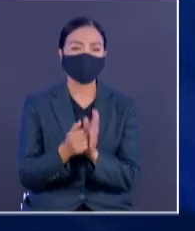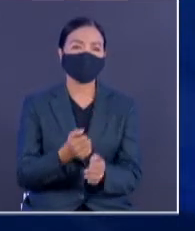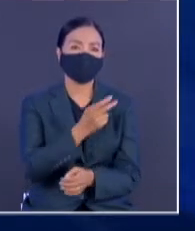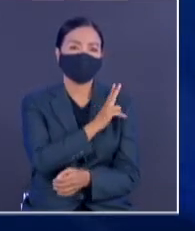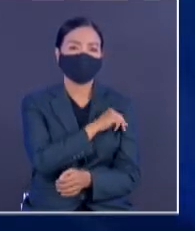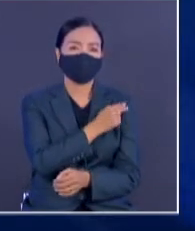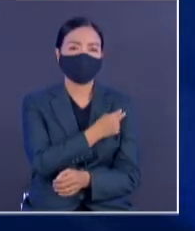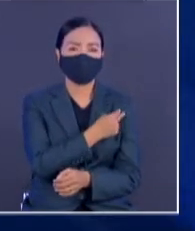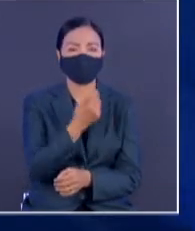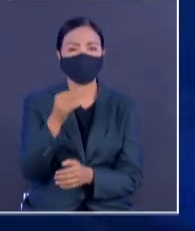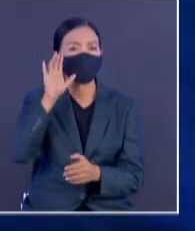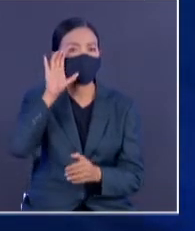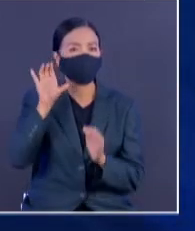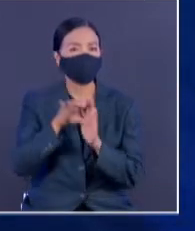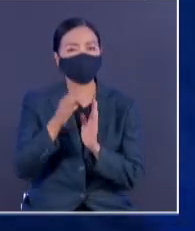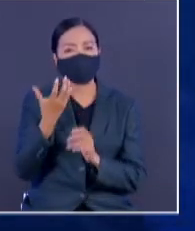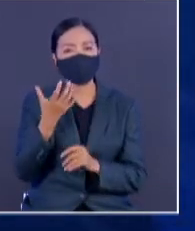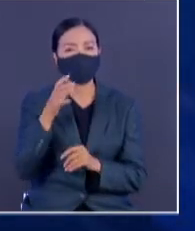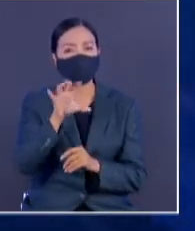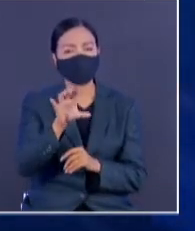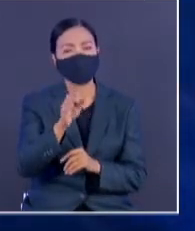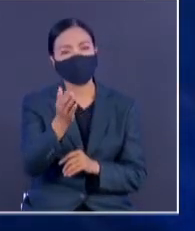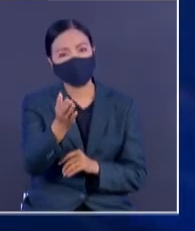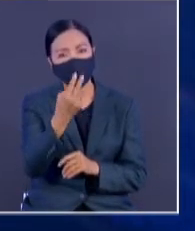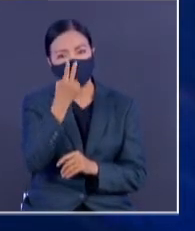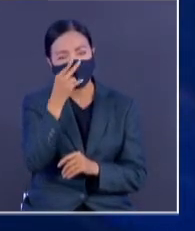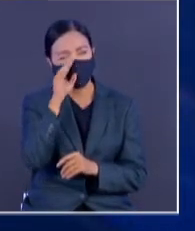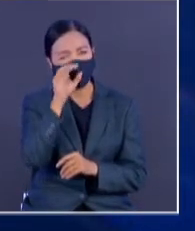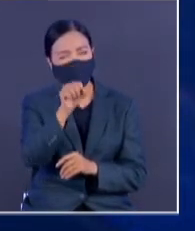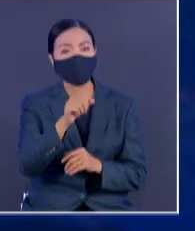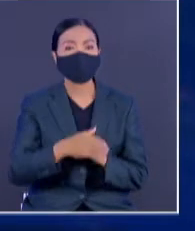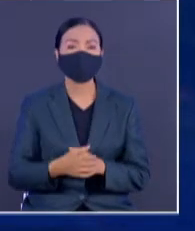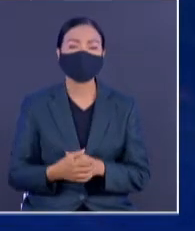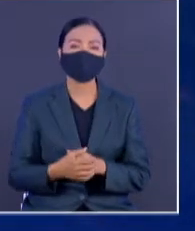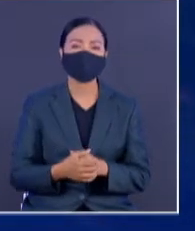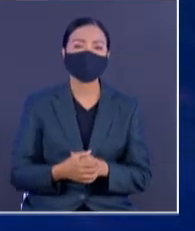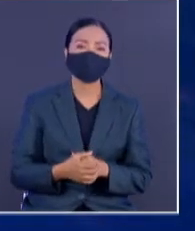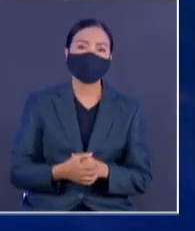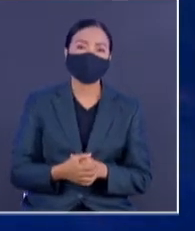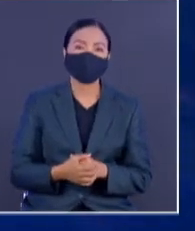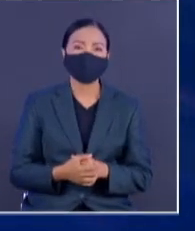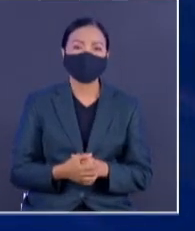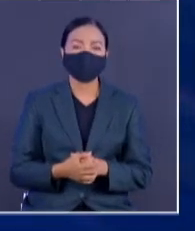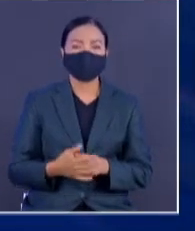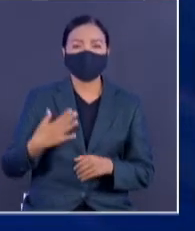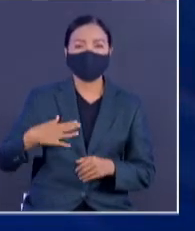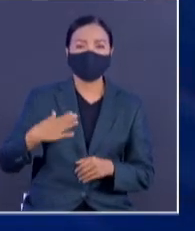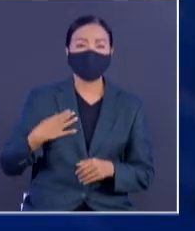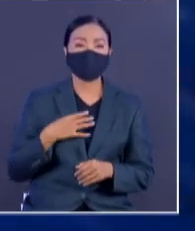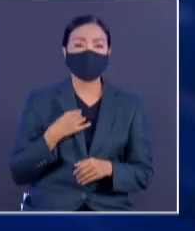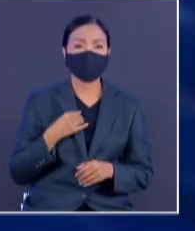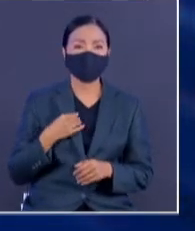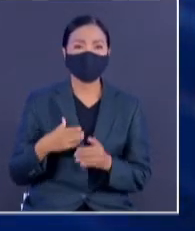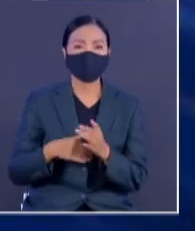ดนได้โพสต์ภาพเด็กๆใส่แมสนะคะคุณผู้ชมสังเกตดีๆมีน้องคนนึงค่ะคุณผู้ชมที่เขานำเสื้อคุณผู้ชม